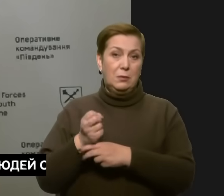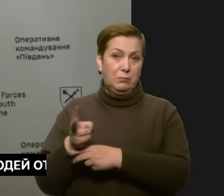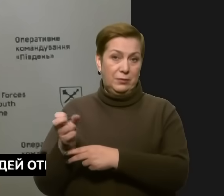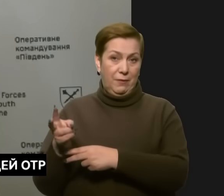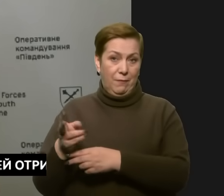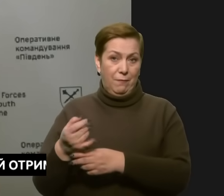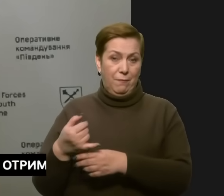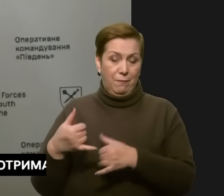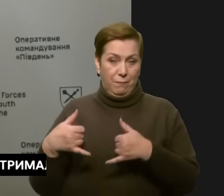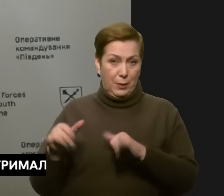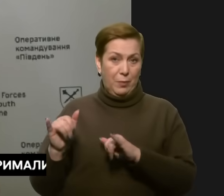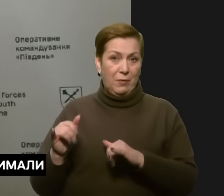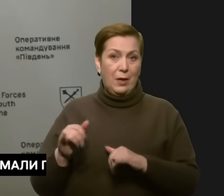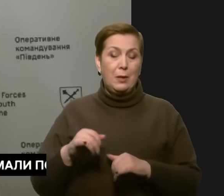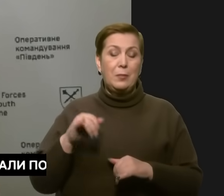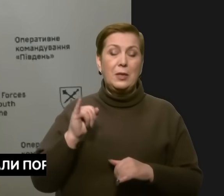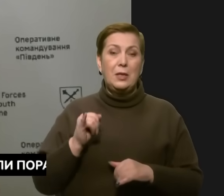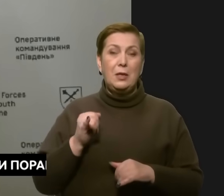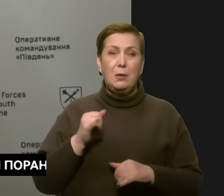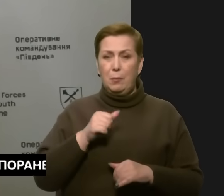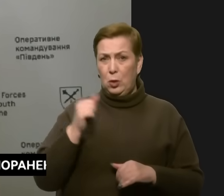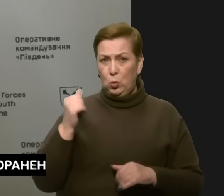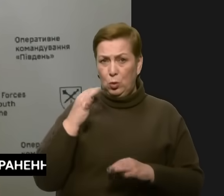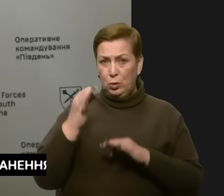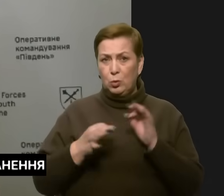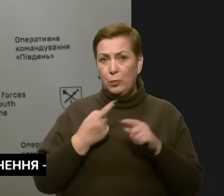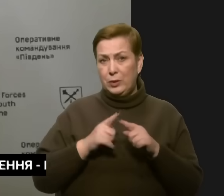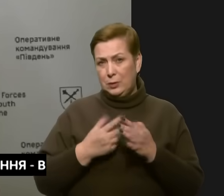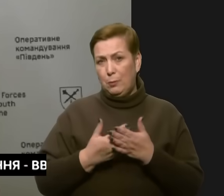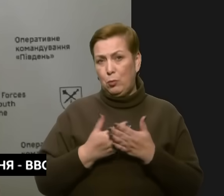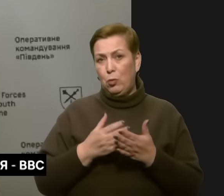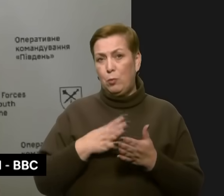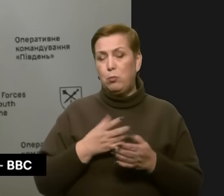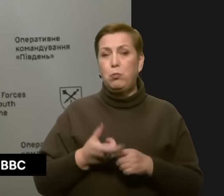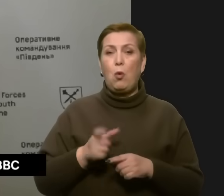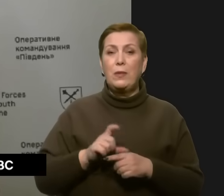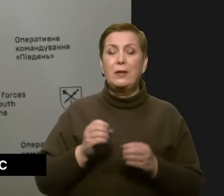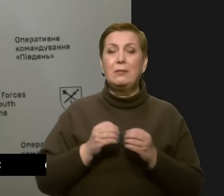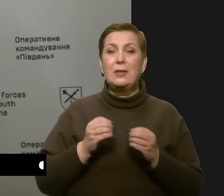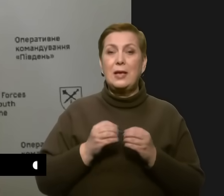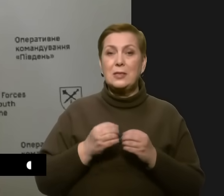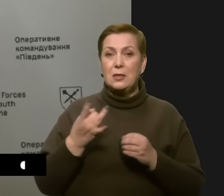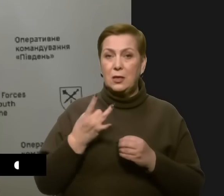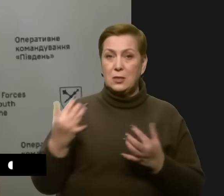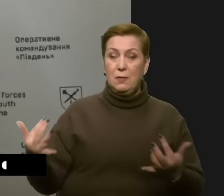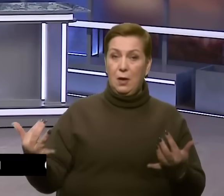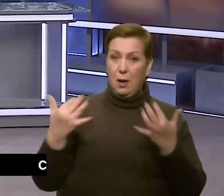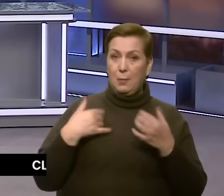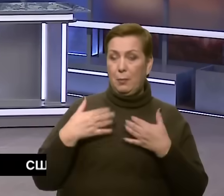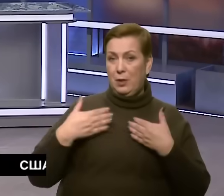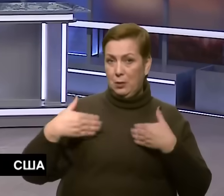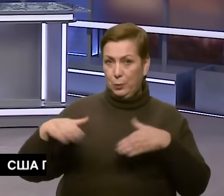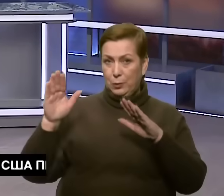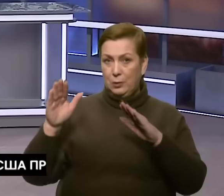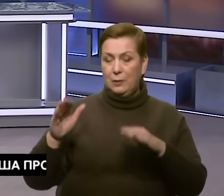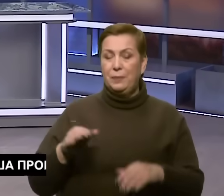за минулу добу їх було понад 10. І продовжуємо роботу над розширенням плацдарму. Пані Наталі,